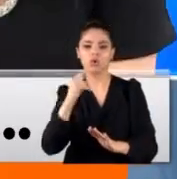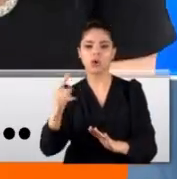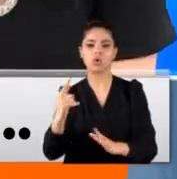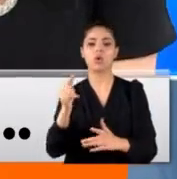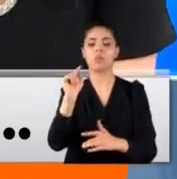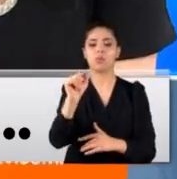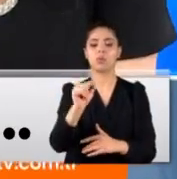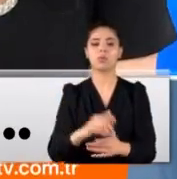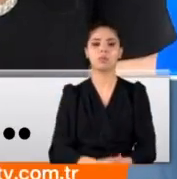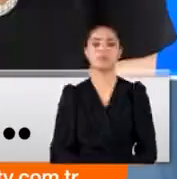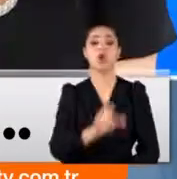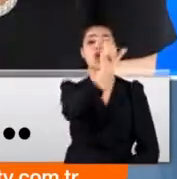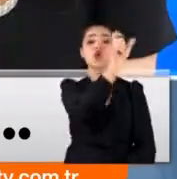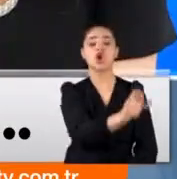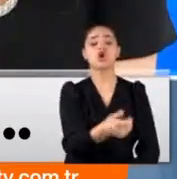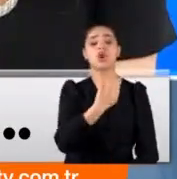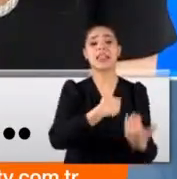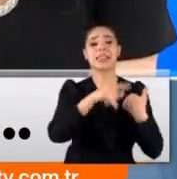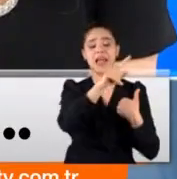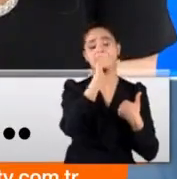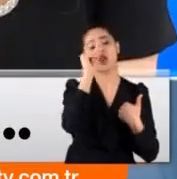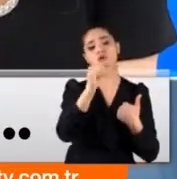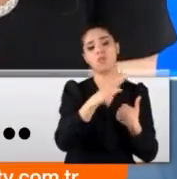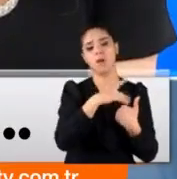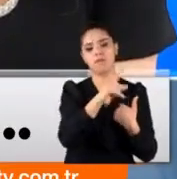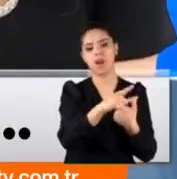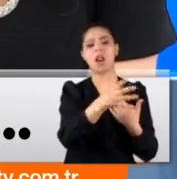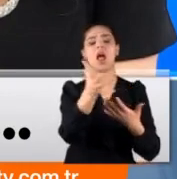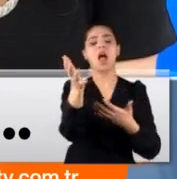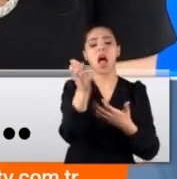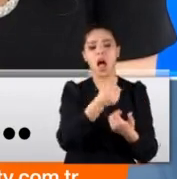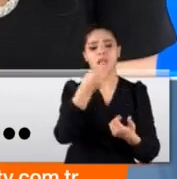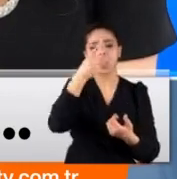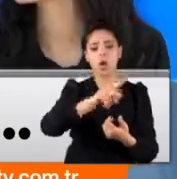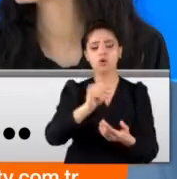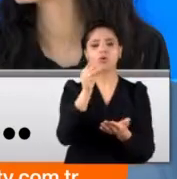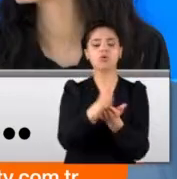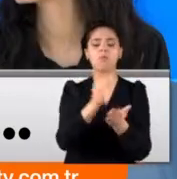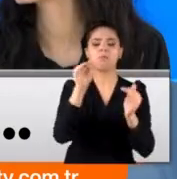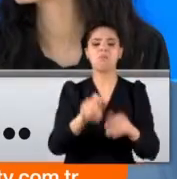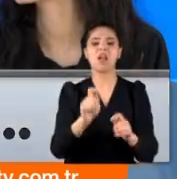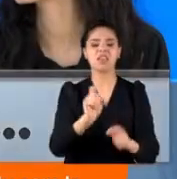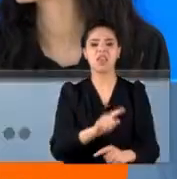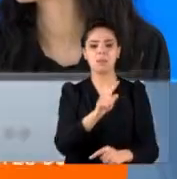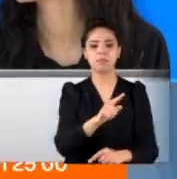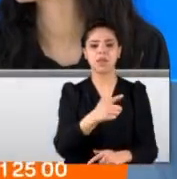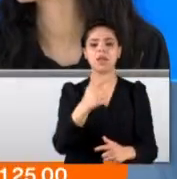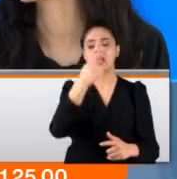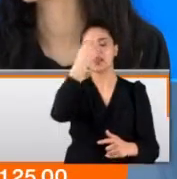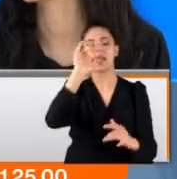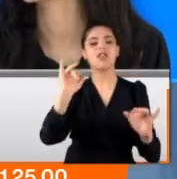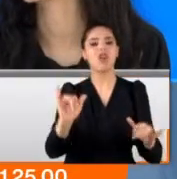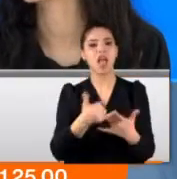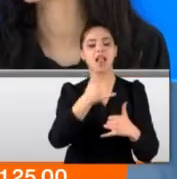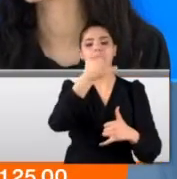aynen. Coşkun, sevgilisi. Onda şüpheleniyoruz. Aldı, öldürdü onu. Toprağa gömdü. Sadece eğlenmeyi, alkol içmeyi